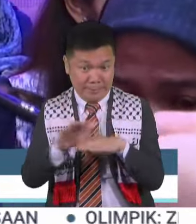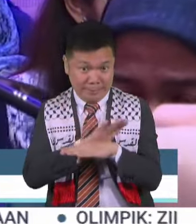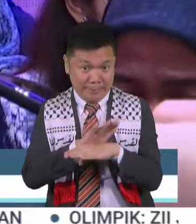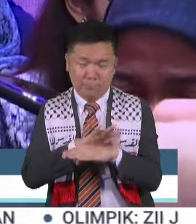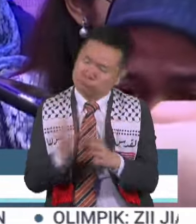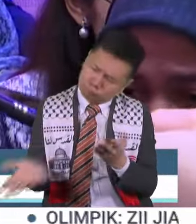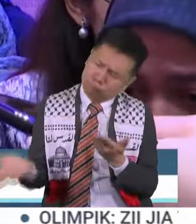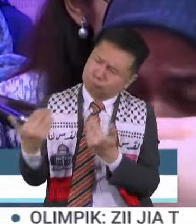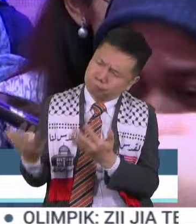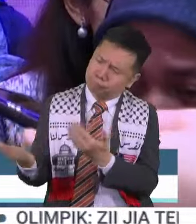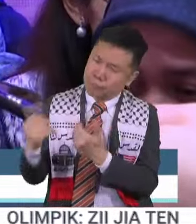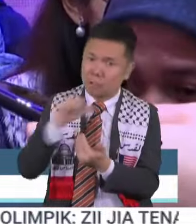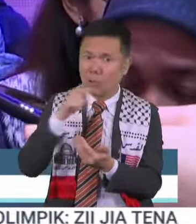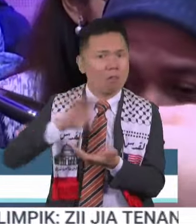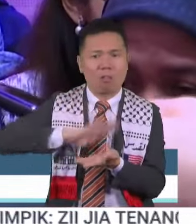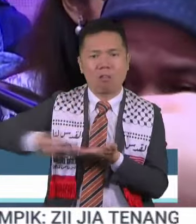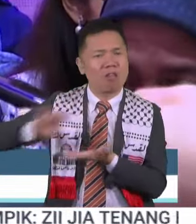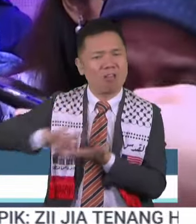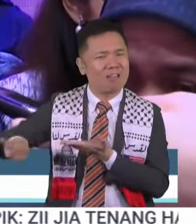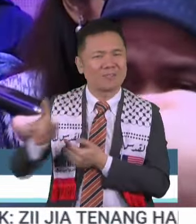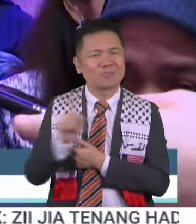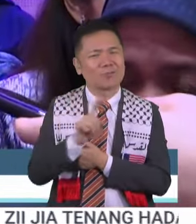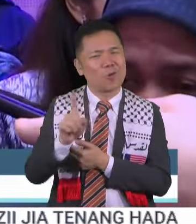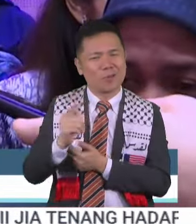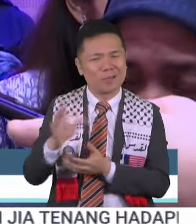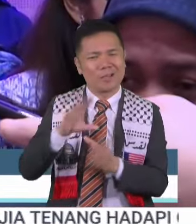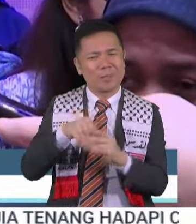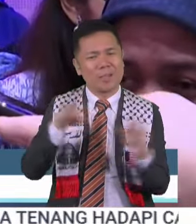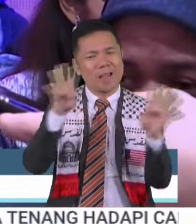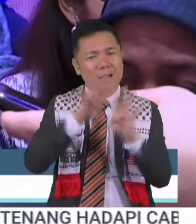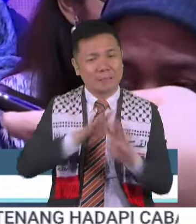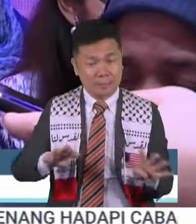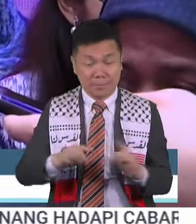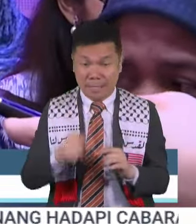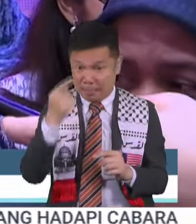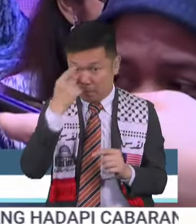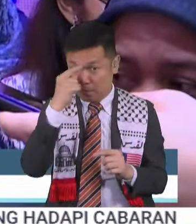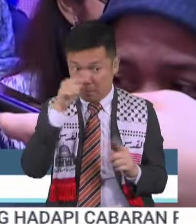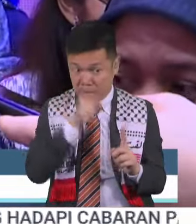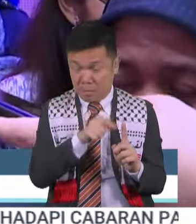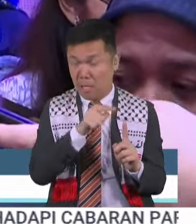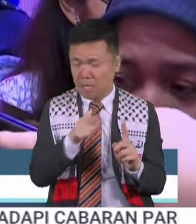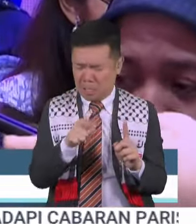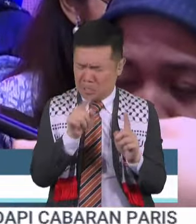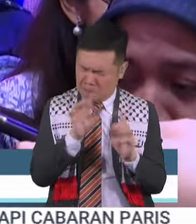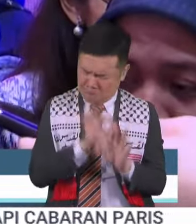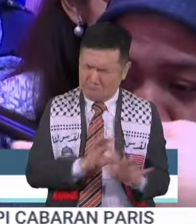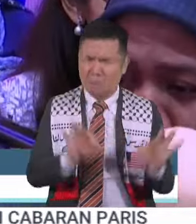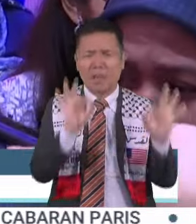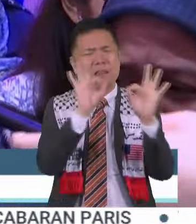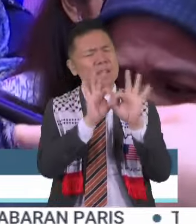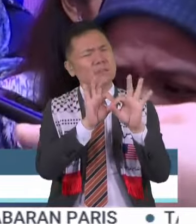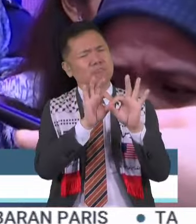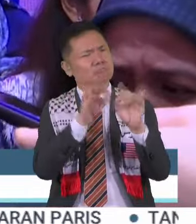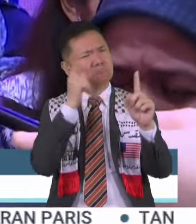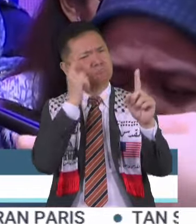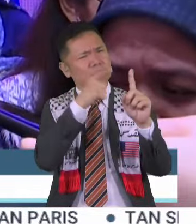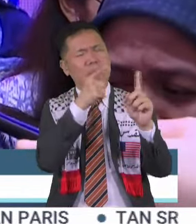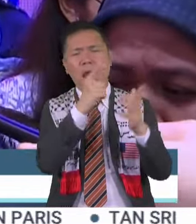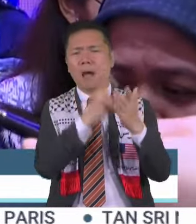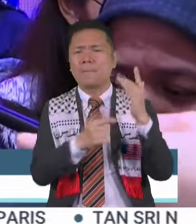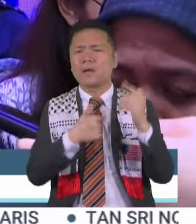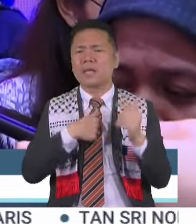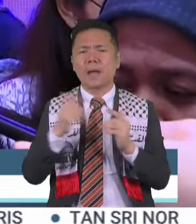dipinggirkan dalam ASEAN. So I think this is initiative is consistent and in fact selari dengan apa yang kita nak